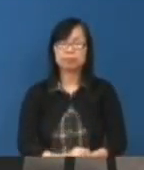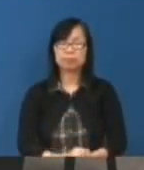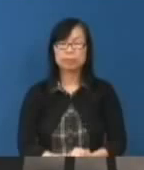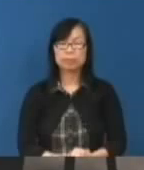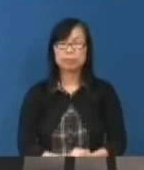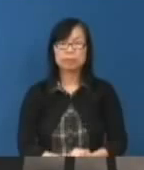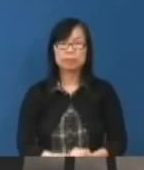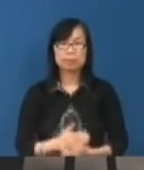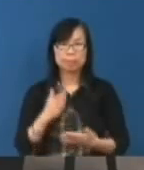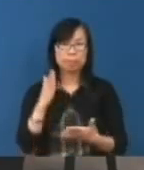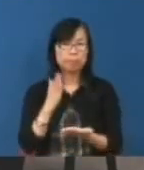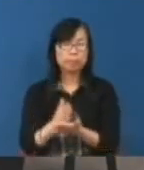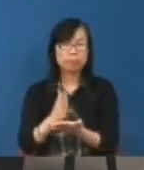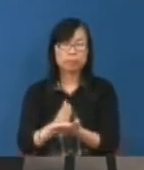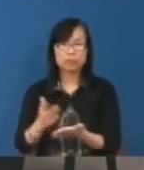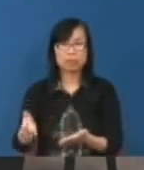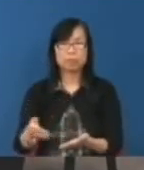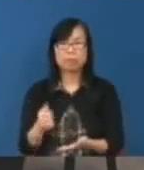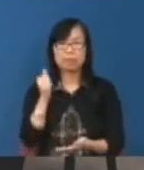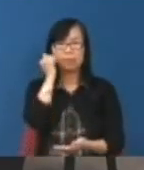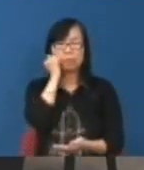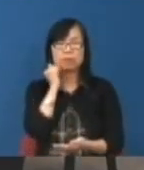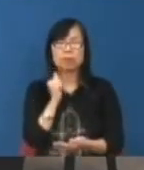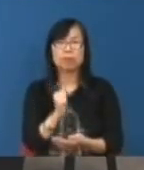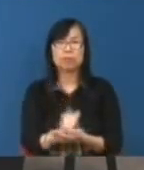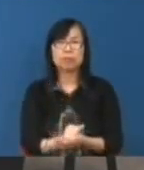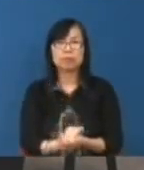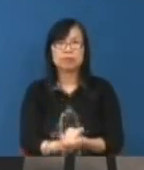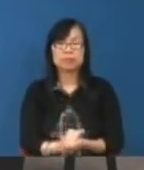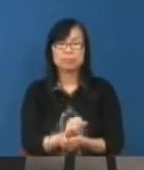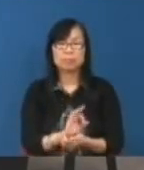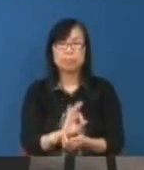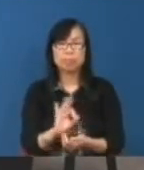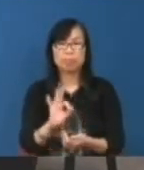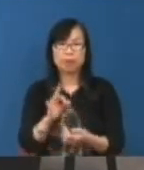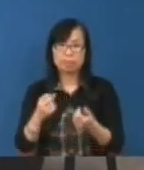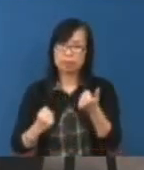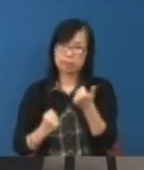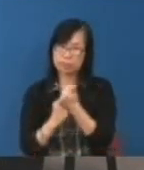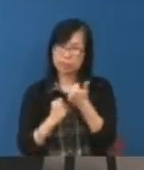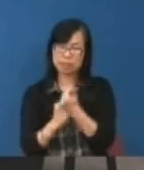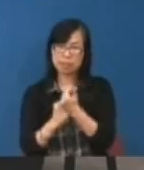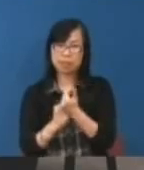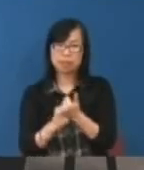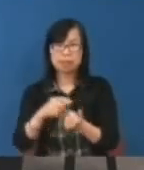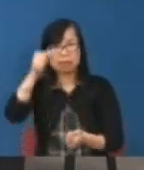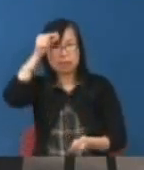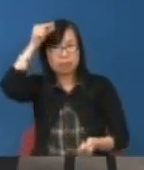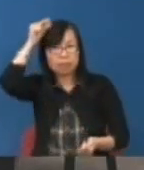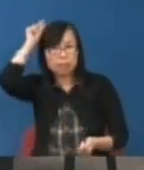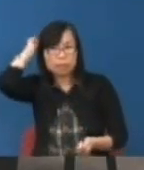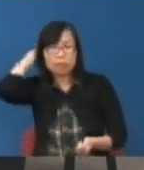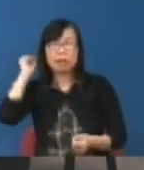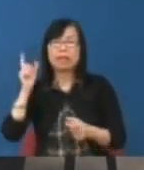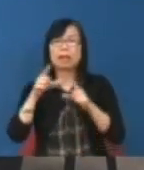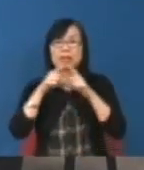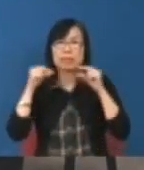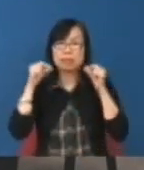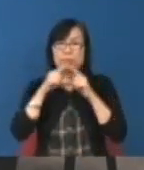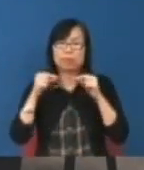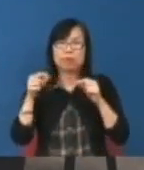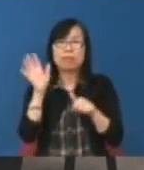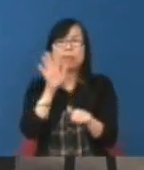而家又唔同啦，而家咪老江已經。冇辦法即係撐啊老董，而老曾就係替工嚟啊！咁呢個特